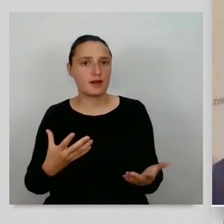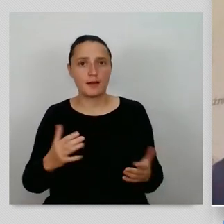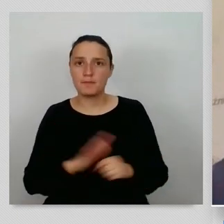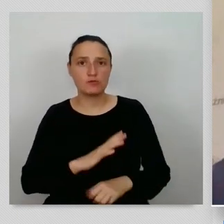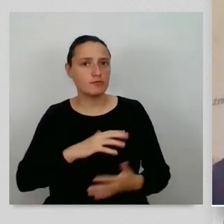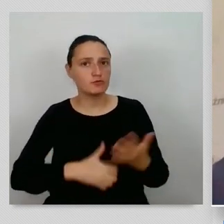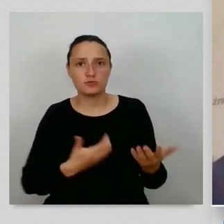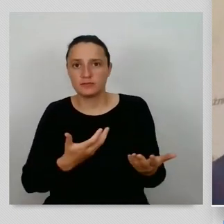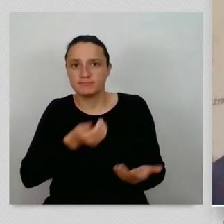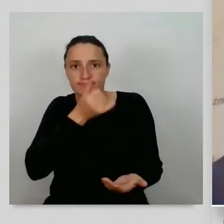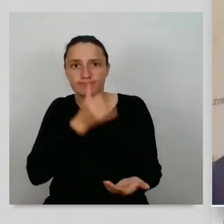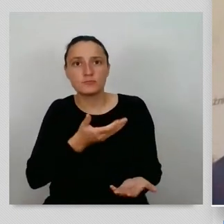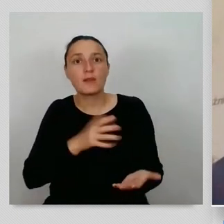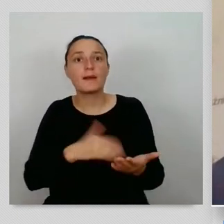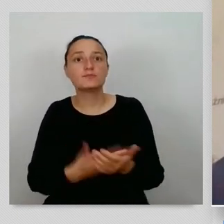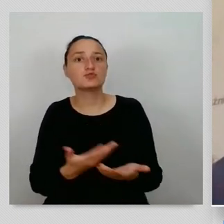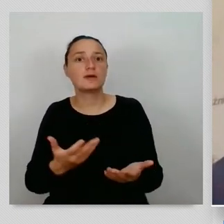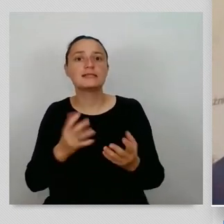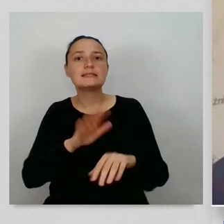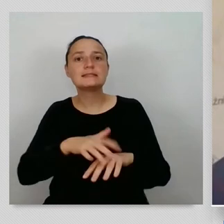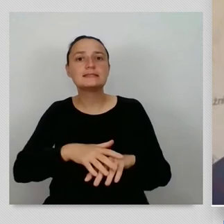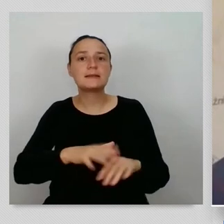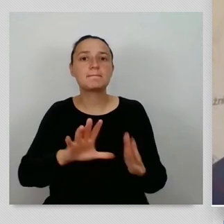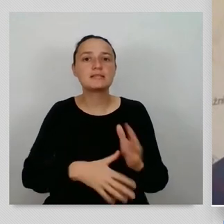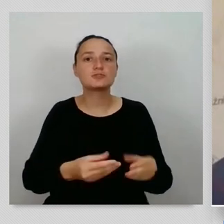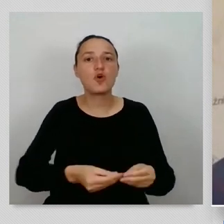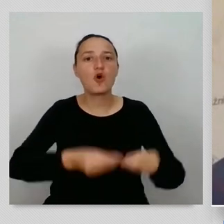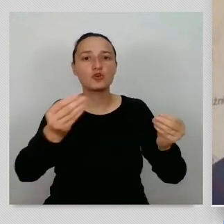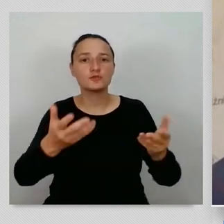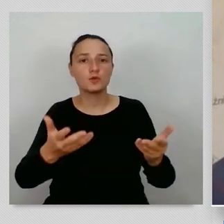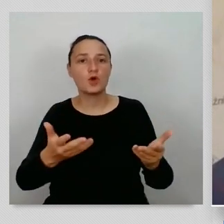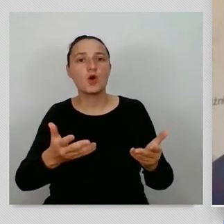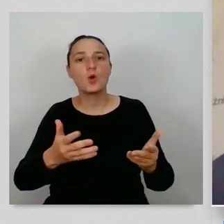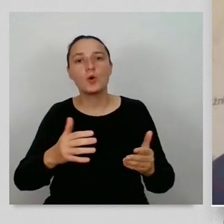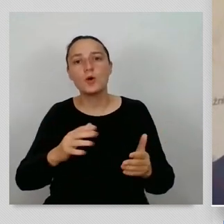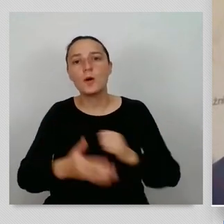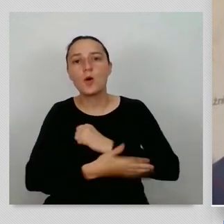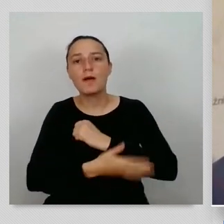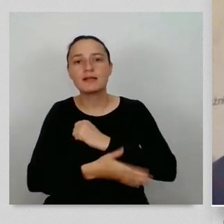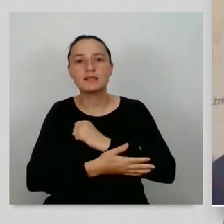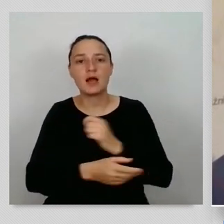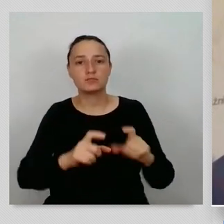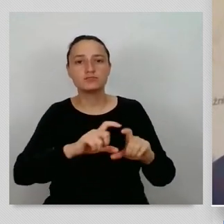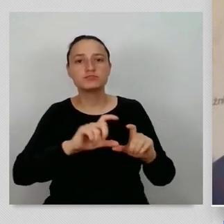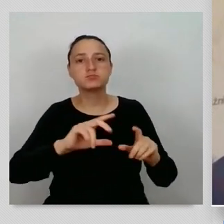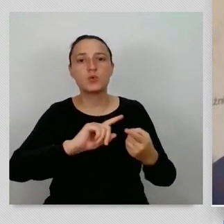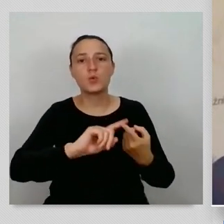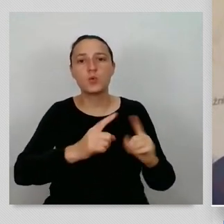Ten system na przykład rozwoju miast, który jest oparty o tak zwaną urbanistykę łanową, jak to niektórzy prześmiewczo nazywają, no jest